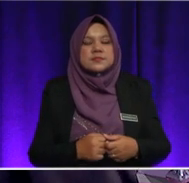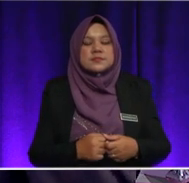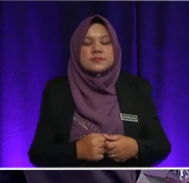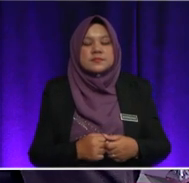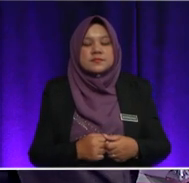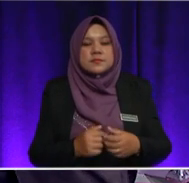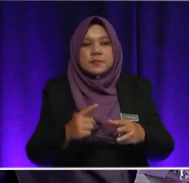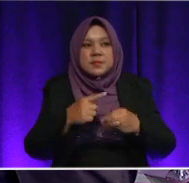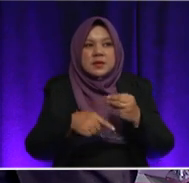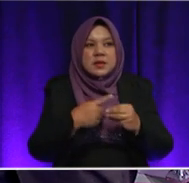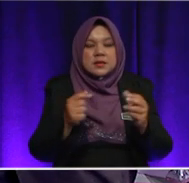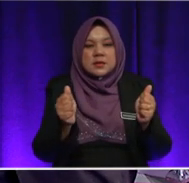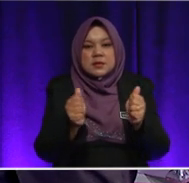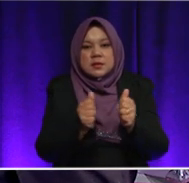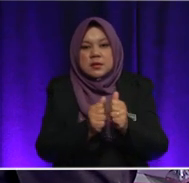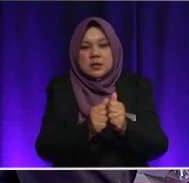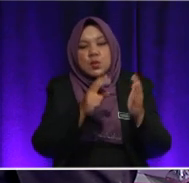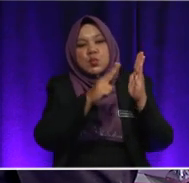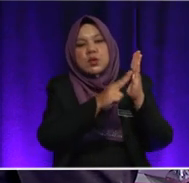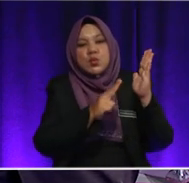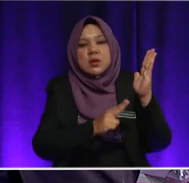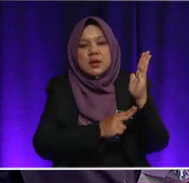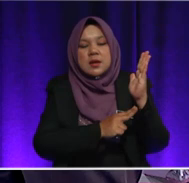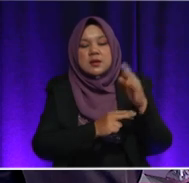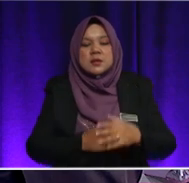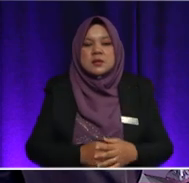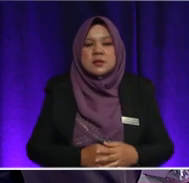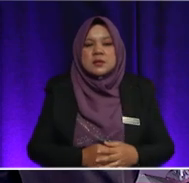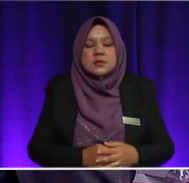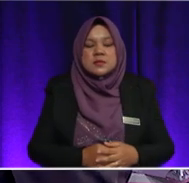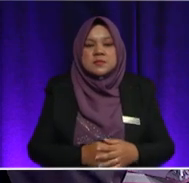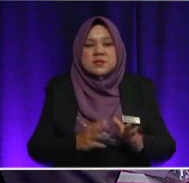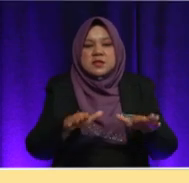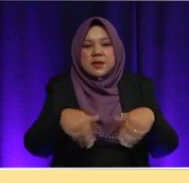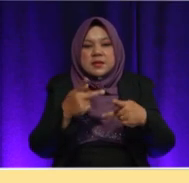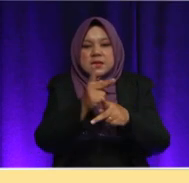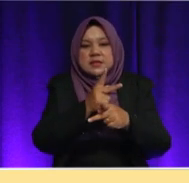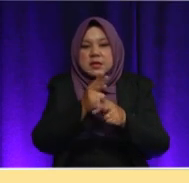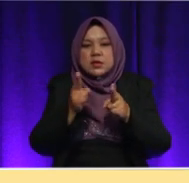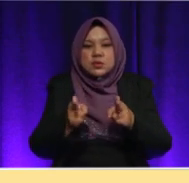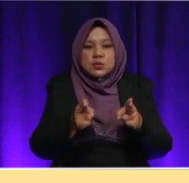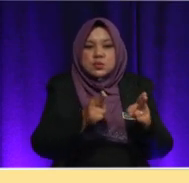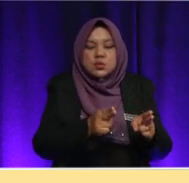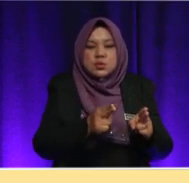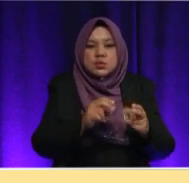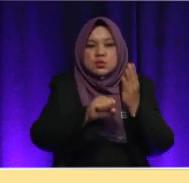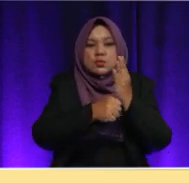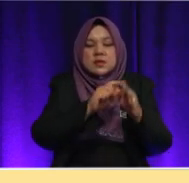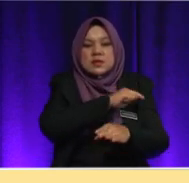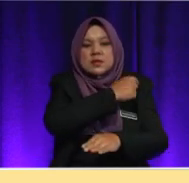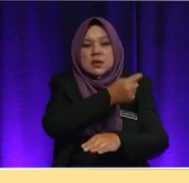tapi berkaitan dengan undang-undang langkah utama oleh kerajaan untuk menjaga dan mengurus sumber tenaga sebuah negara ialah